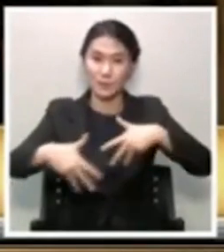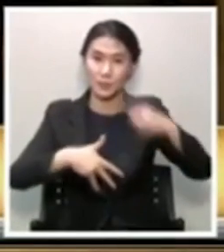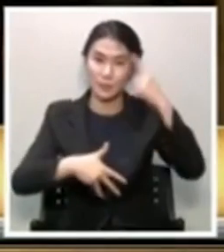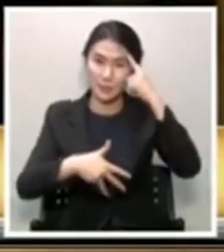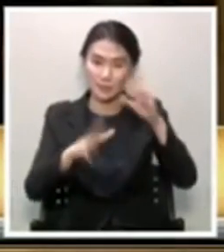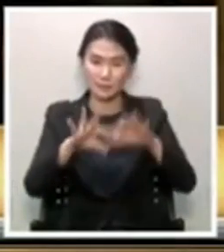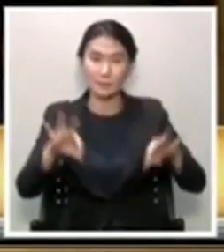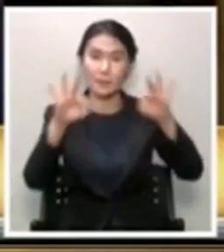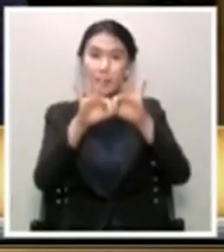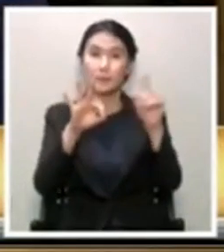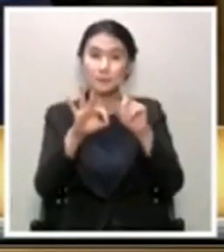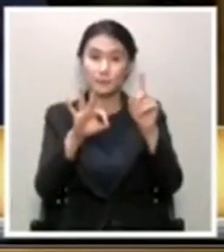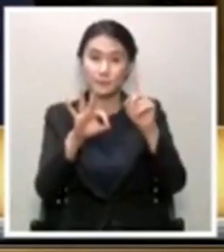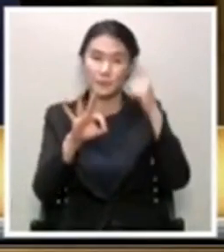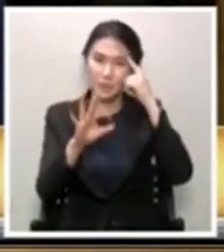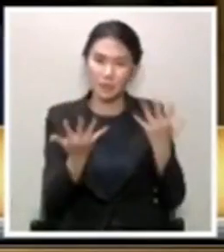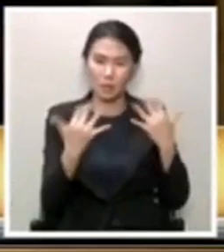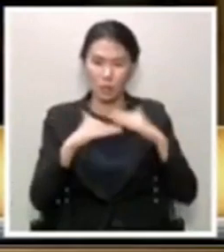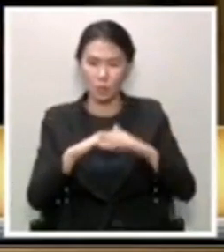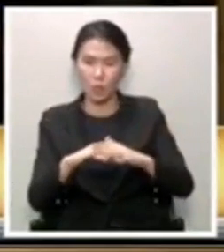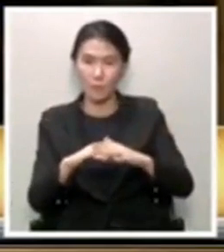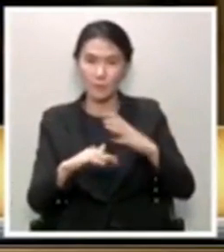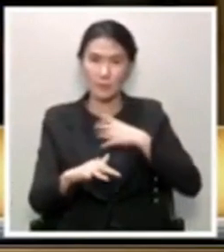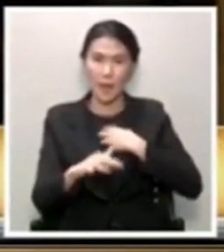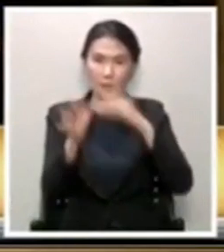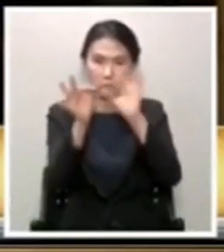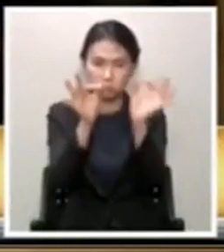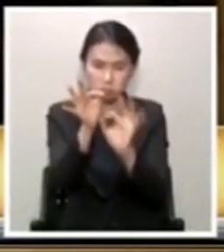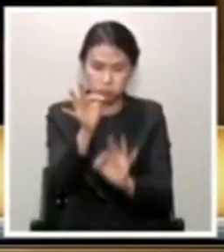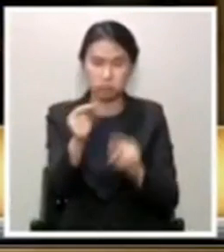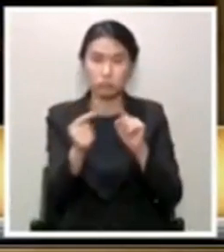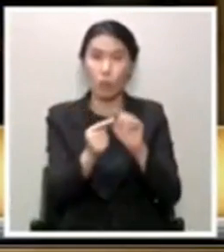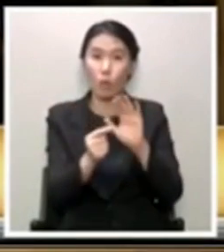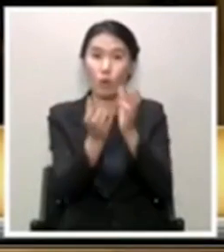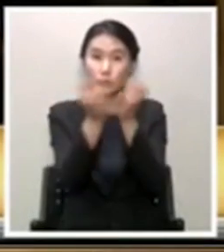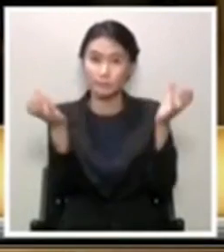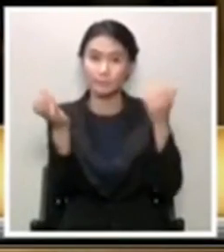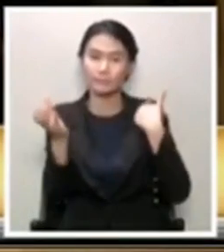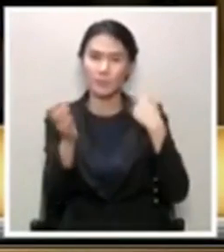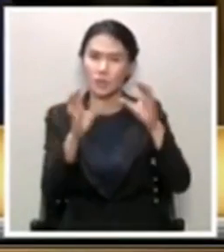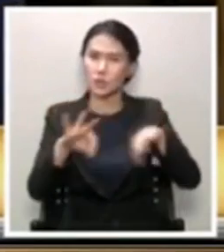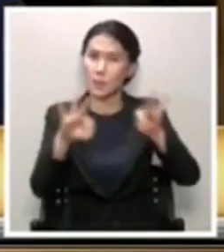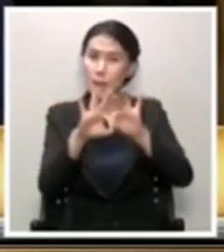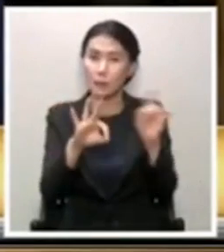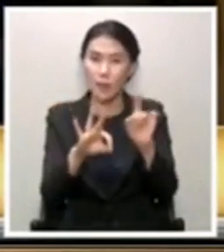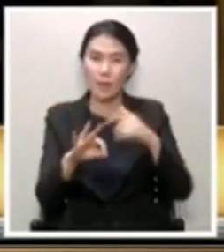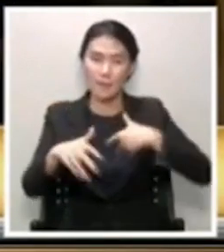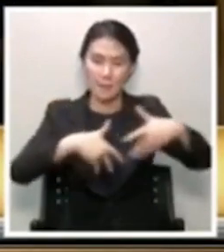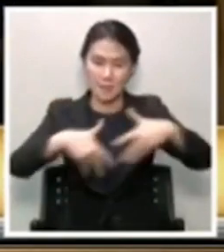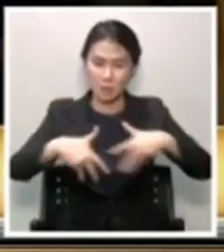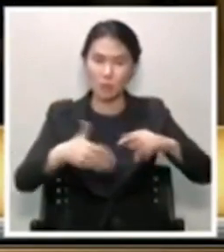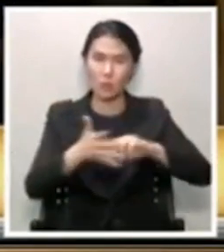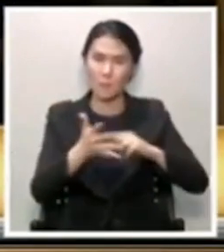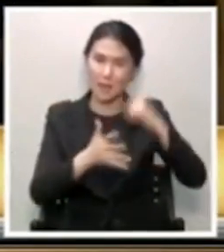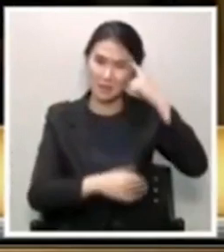นสําคัญอย่างยิ่งครับในการร่วมกันกําหนดเนื้อหาของรัฐธรรมนูญกล่าวให้ถึงที่สุดก็คือประชาชนเป็นผู้ทรงอํ